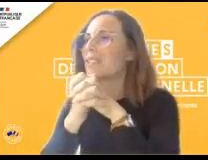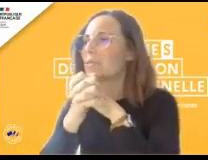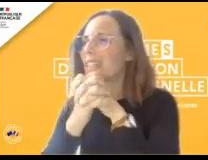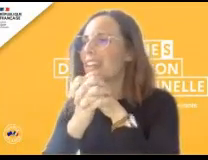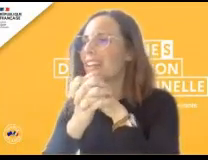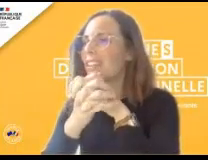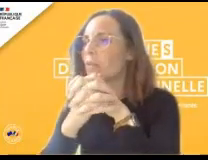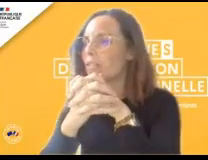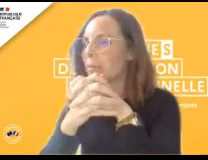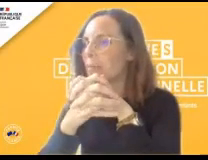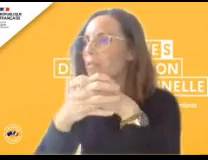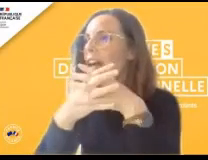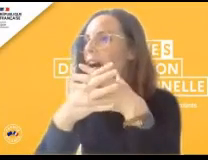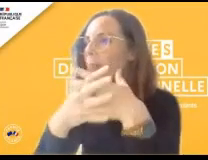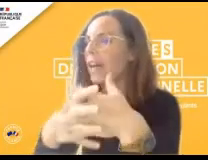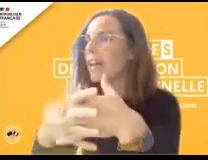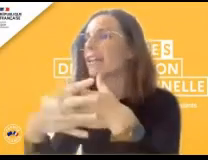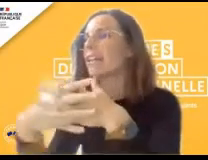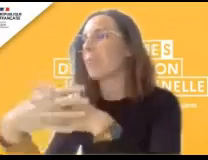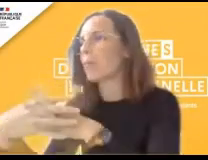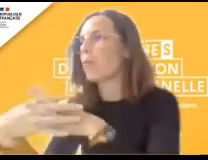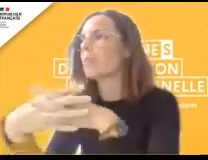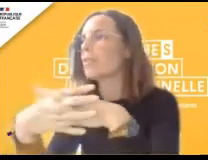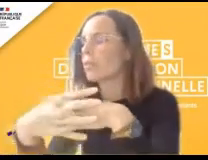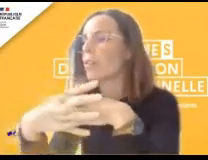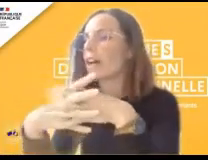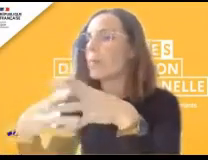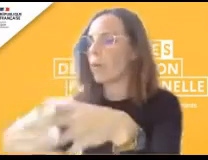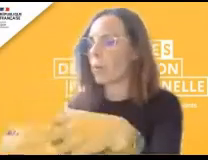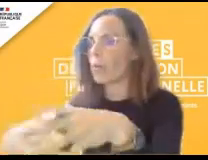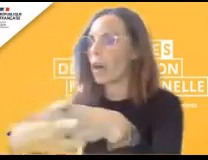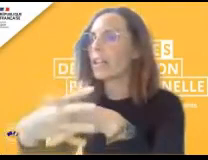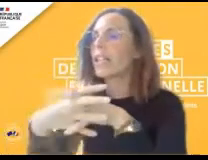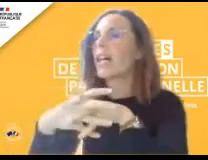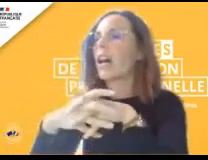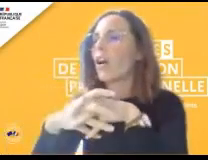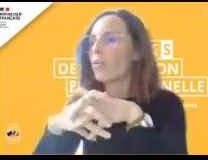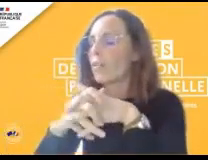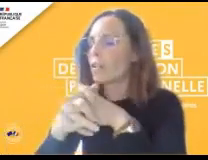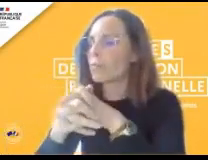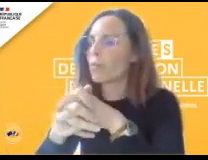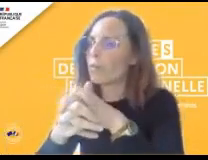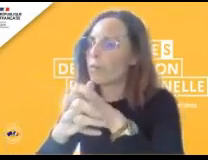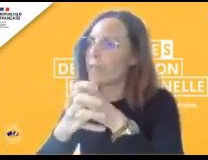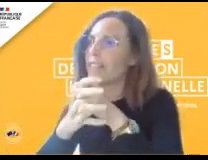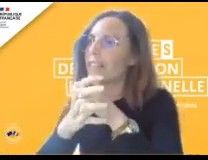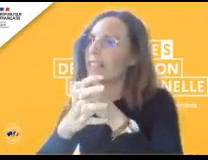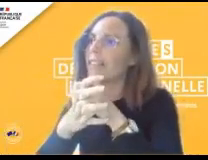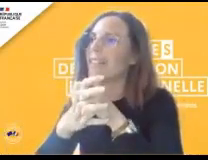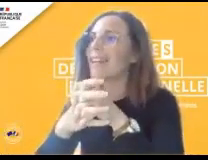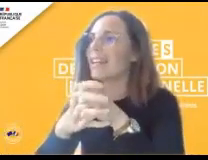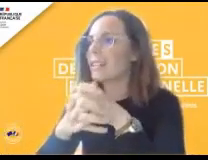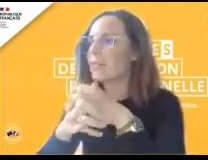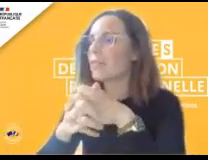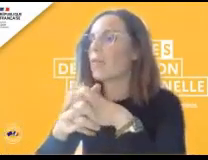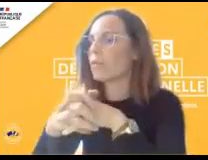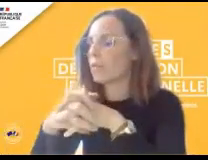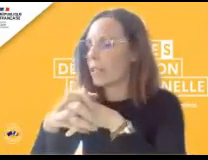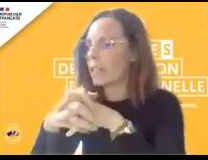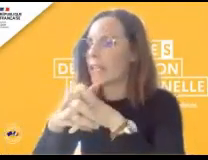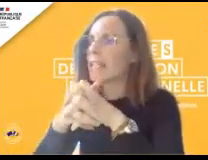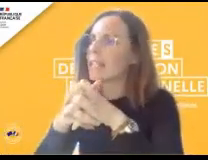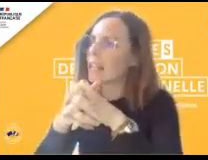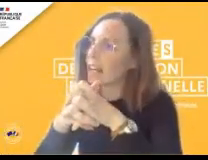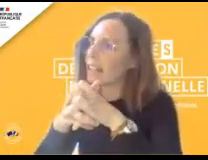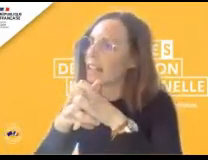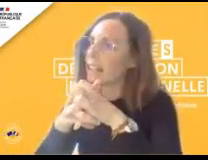dire, historiques a été confirmé, donc APEC, Cap Emploi, Mission Locale, Pôle Emploi. En revanche, pour le public dit des actifs